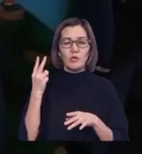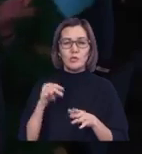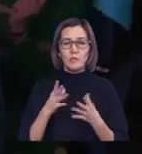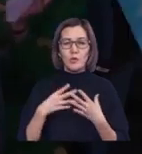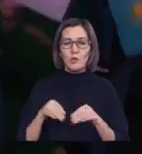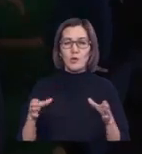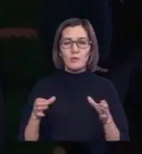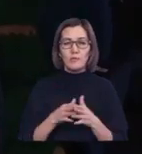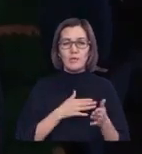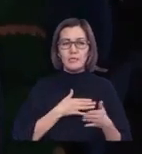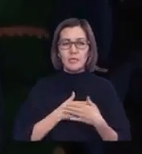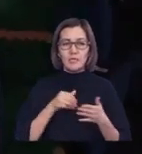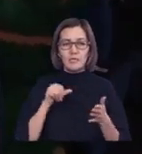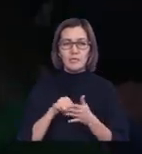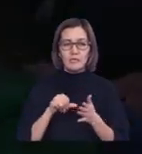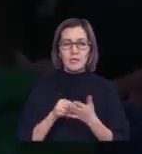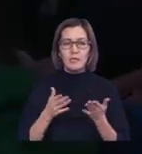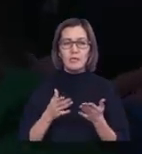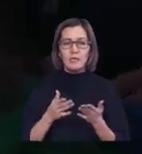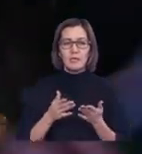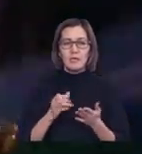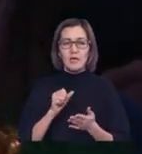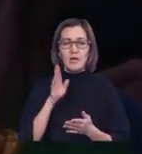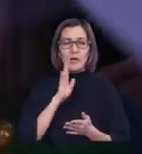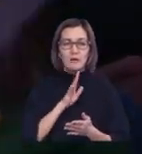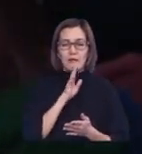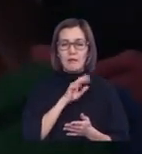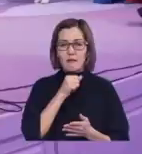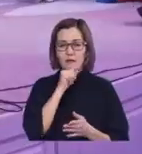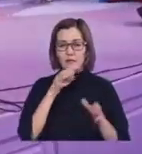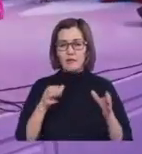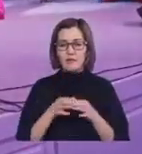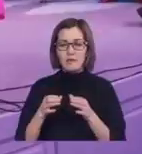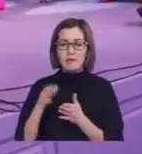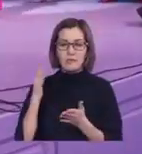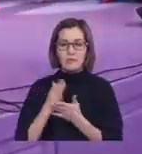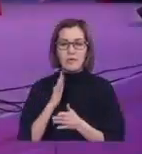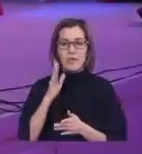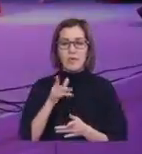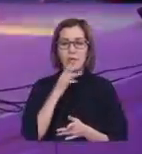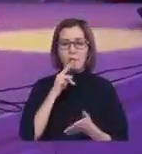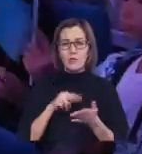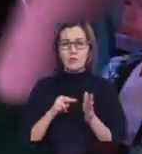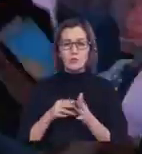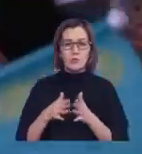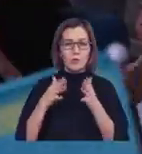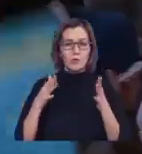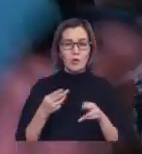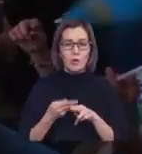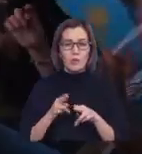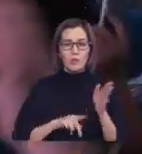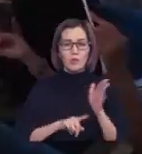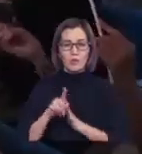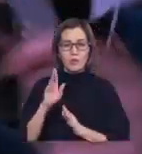қоғамдық бірлестік атсалысқан. Олардың қатарында аналар және ақсақалдар кеңесі де бар. Алдағы уақытқа жоспар көп. Бұл тек бастамасы